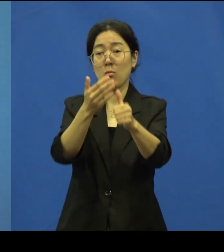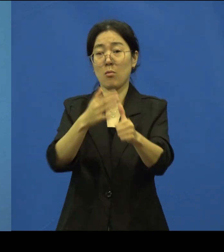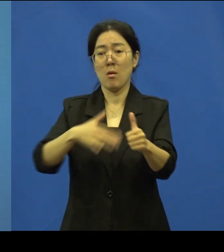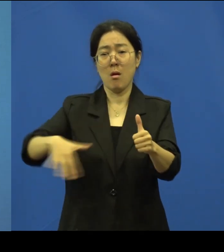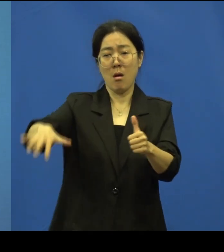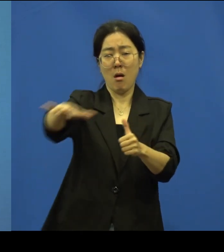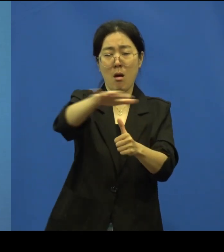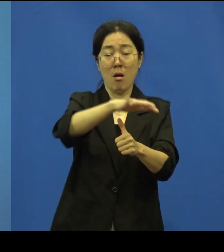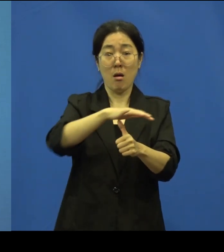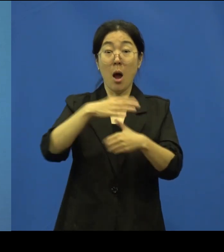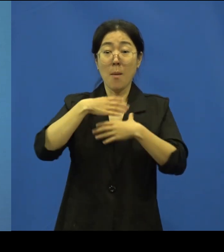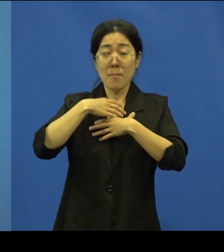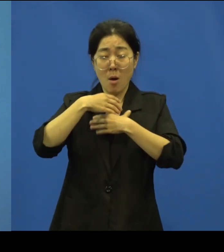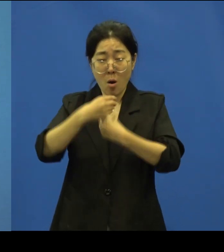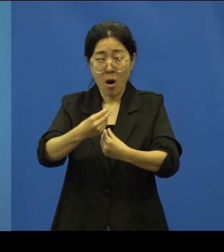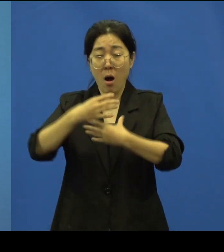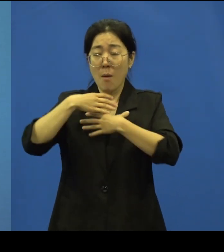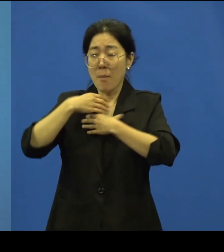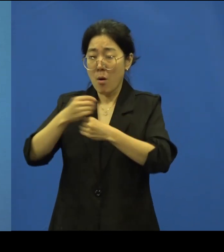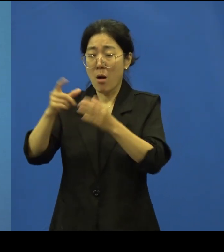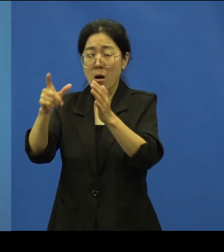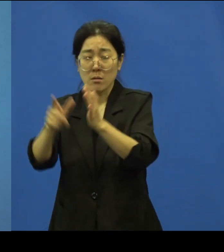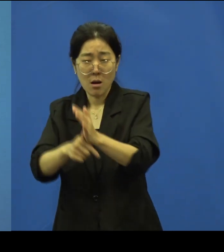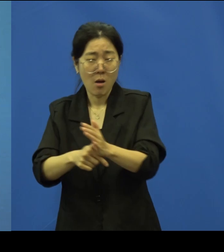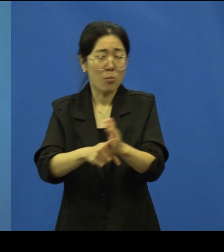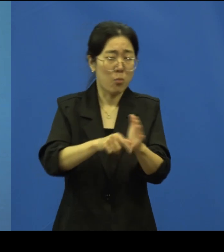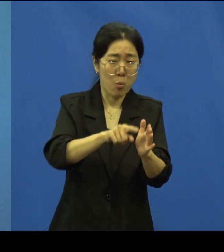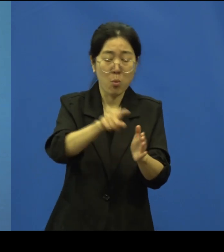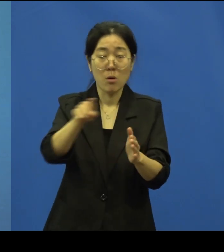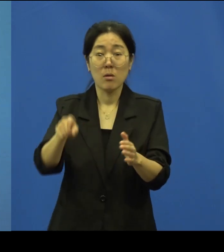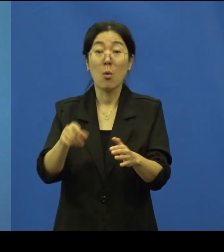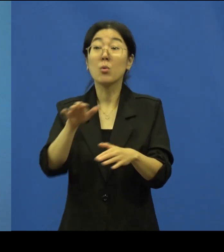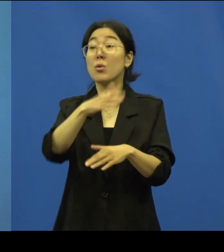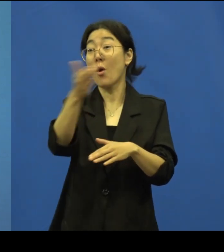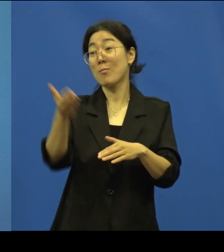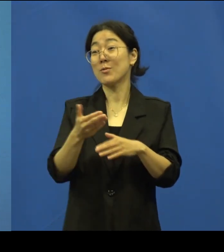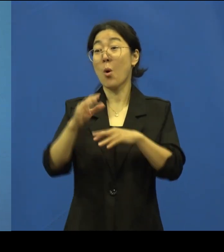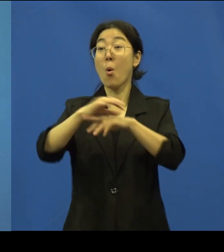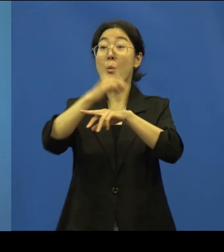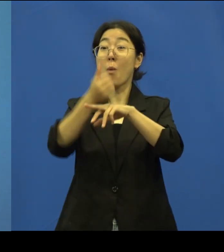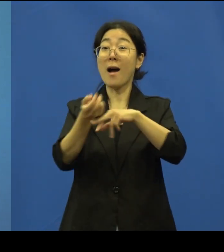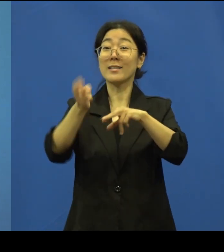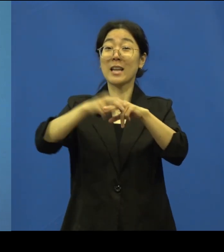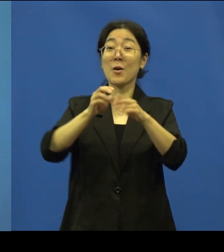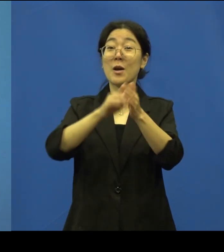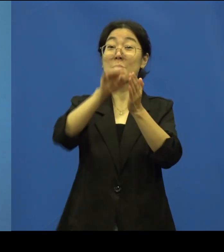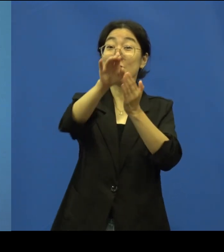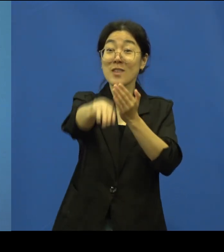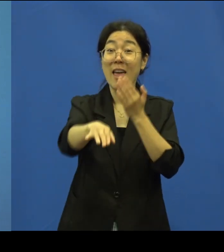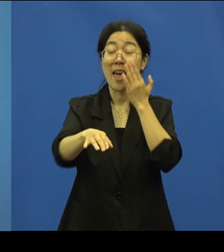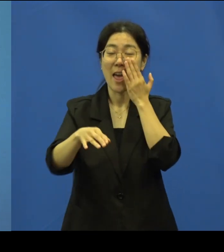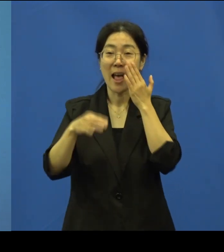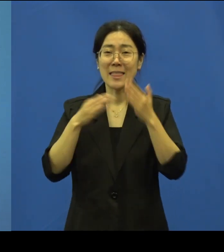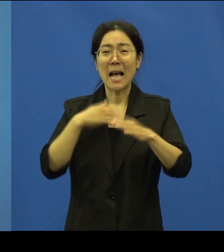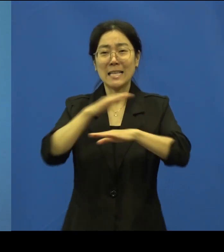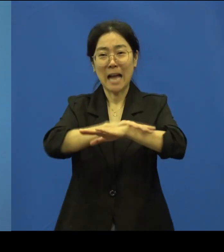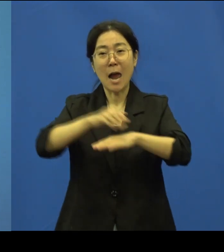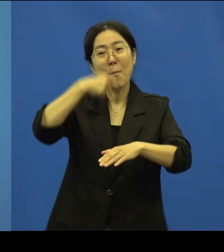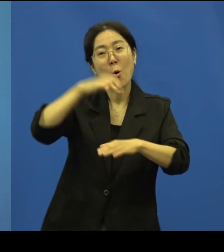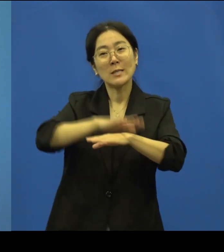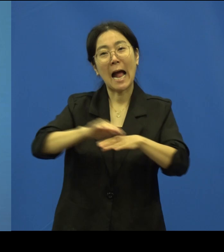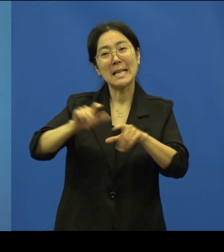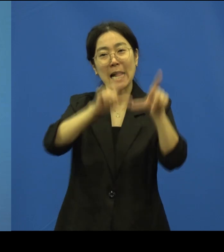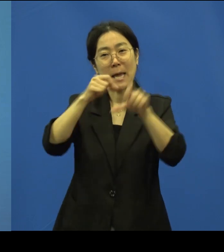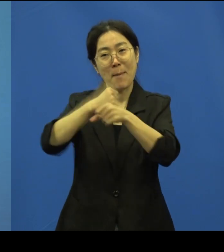여러분, 누구나 다 지도자가 되면은 부국 강병을 꿈꾸고 있어요. 그러나 주변 나라가, 그 나라가 강해지는